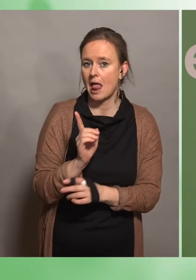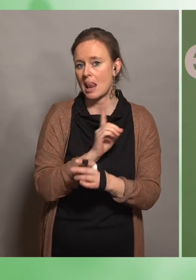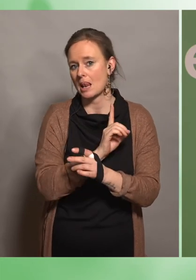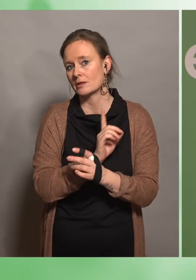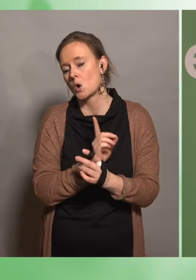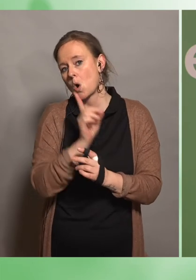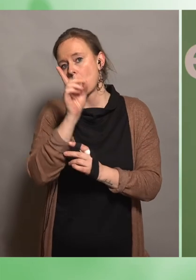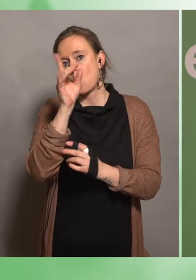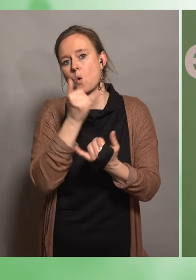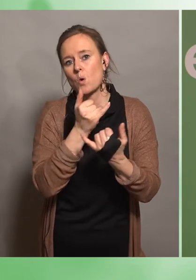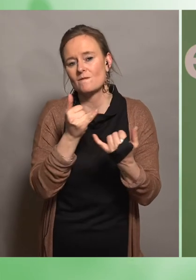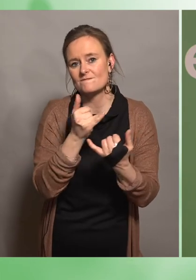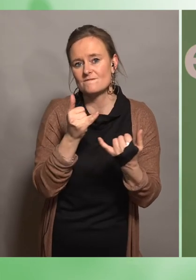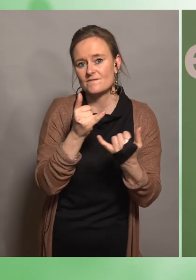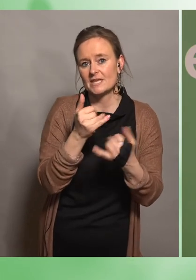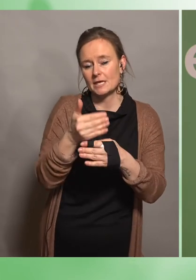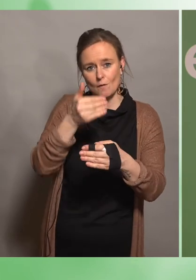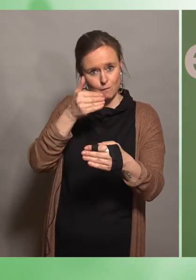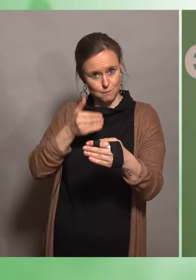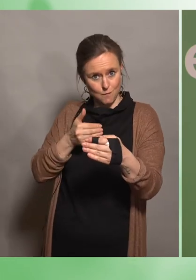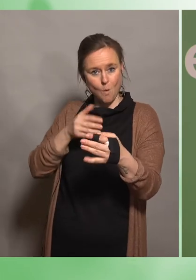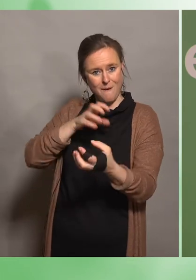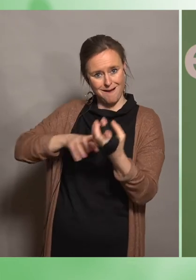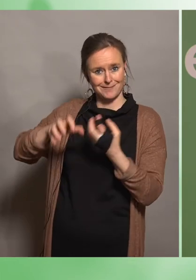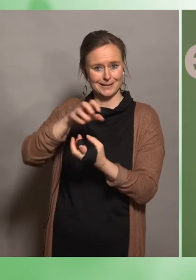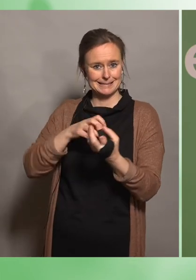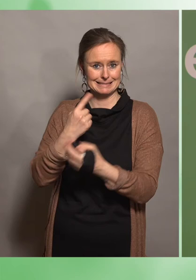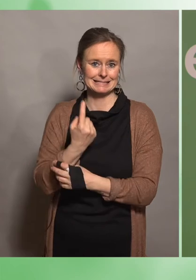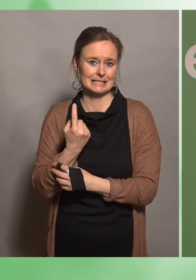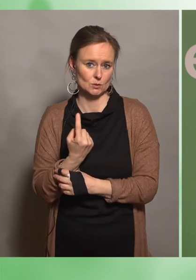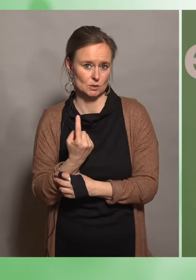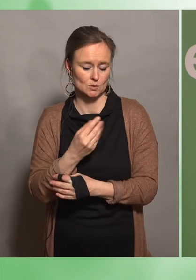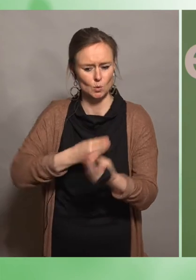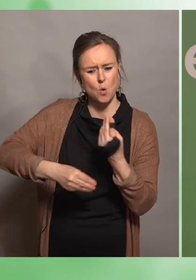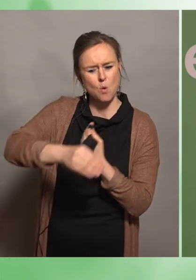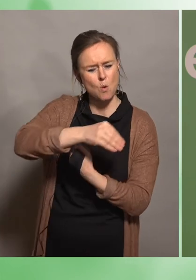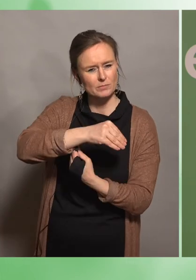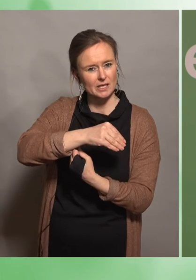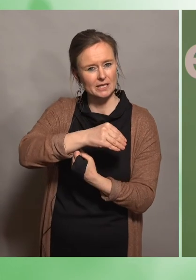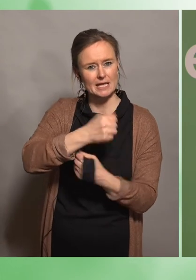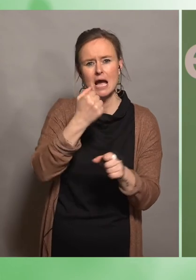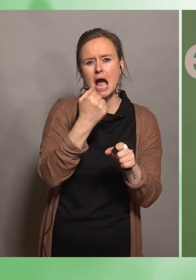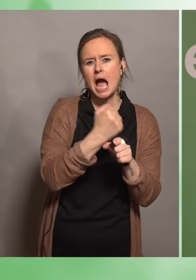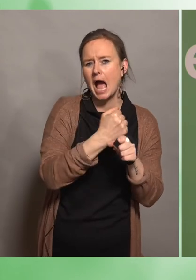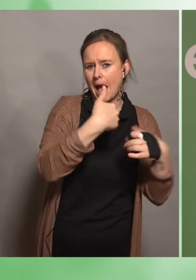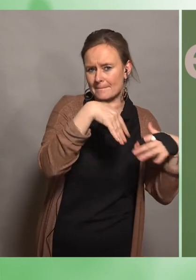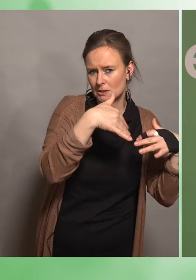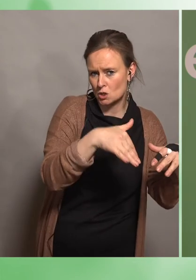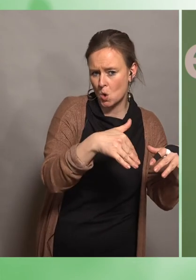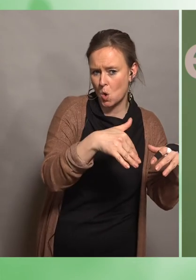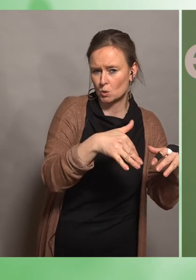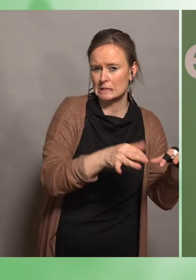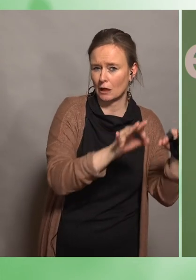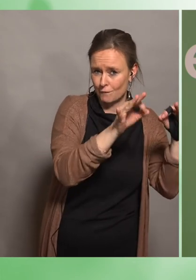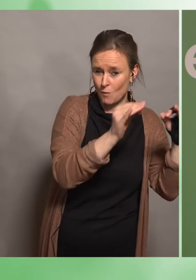sind wie vor der Krisensituation. Wir haben umgekehrt eine Arbeitslosenquote, die so nieder ist wie